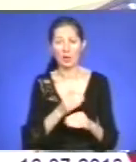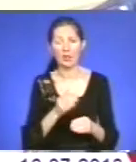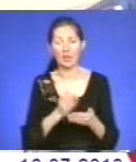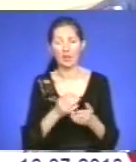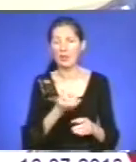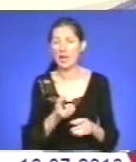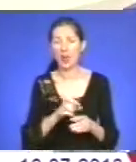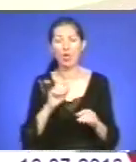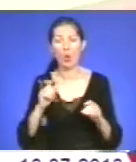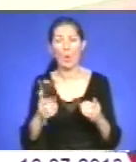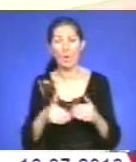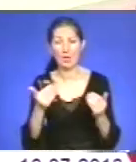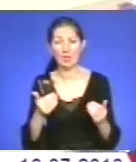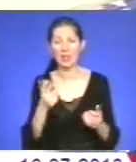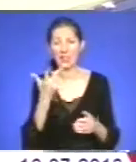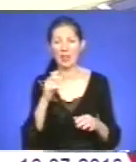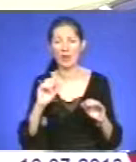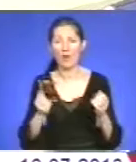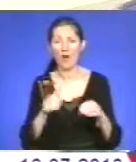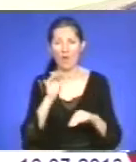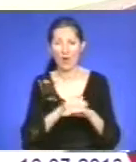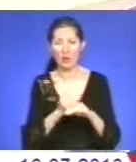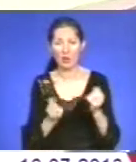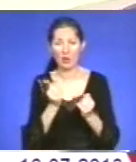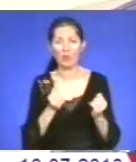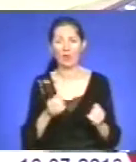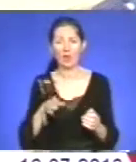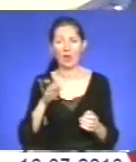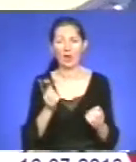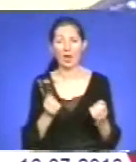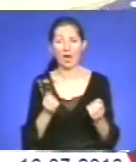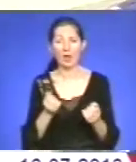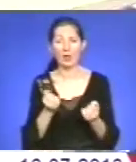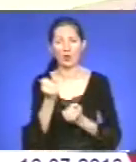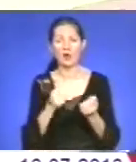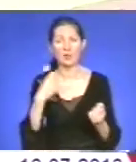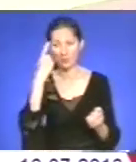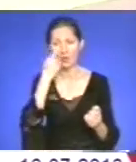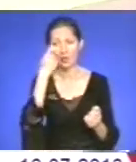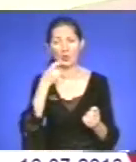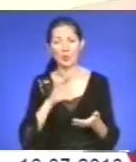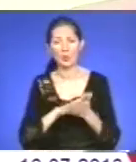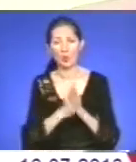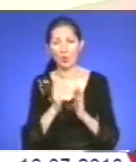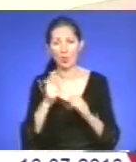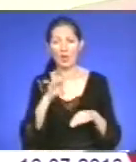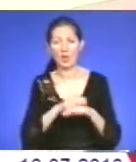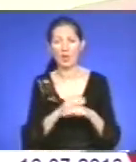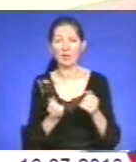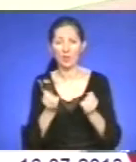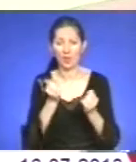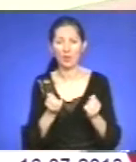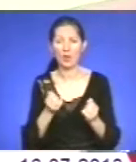керування водіями в нетверезому стані. Три факти. Причому один факт – це керування водієм автобуса, який перевозив